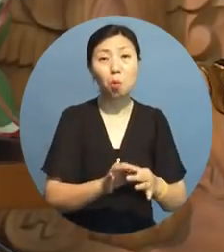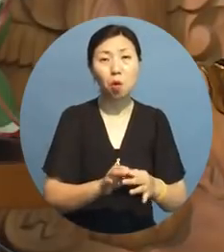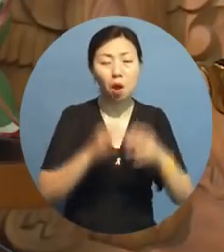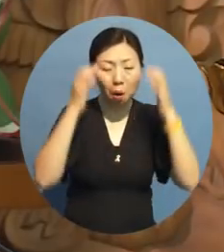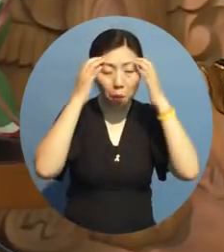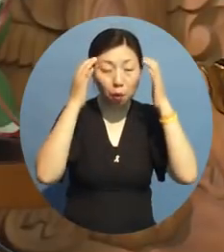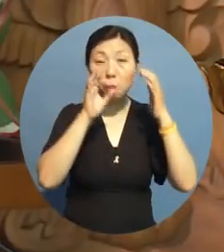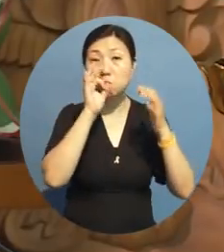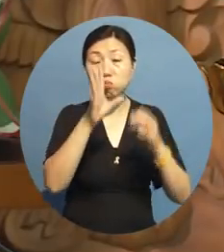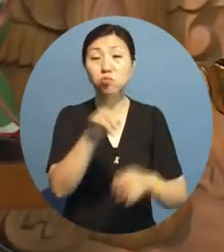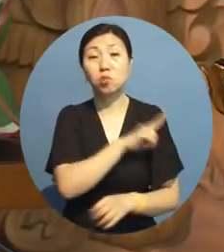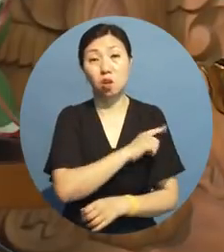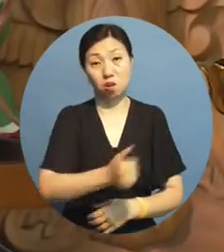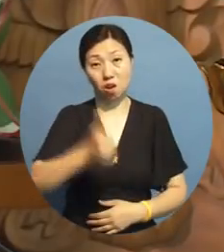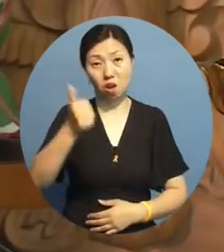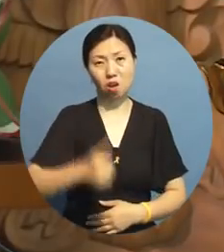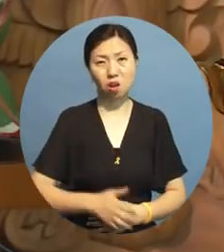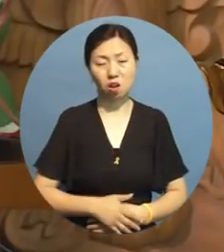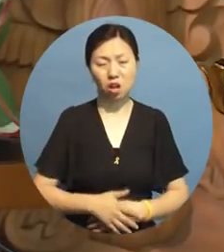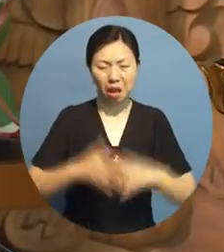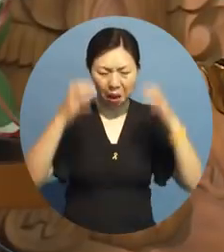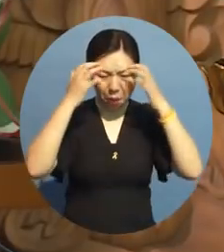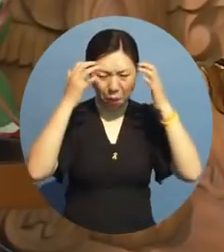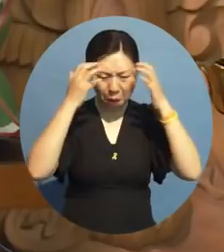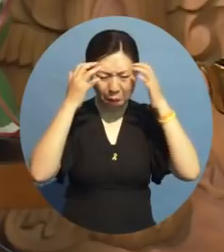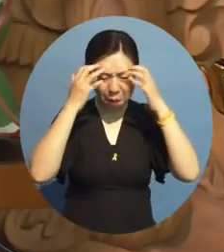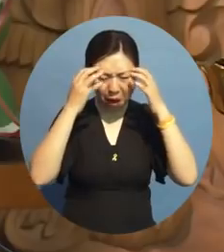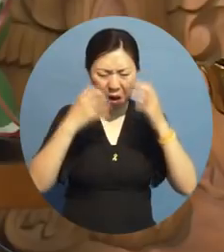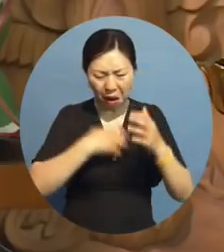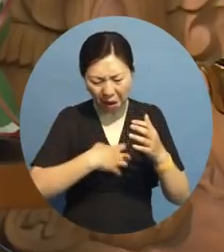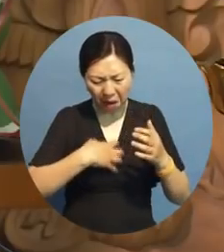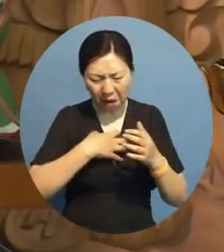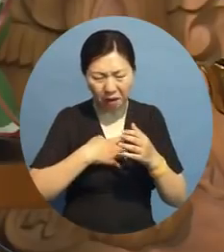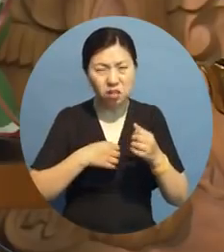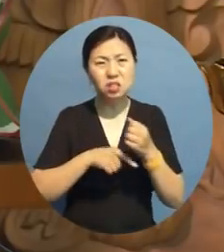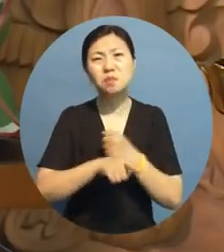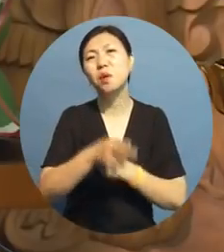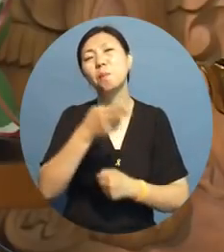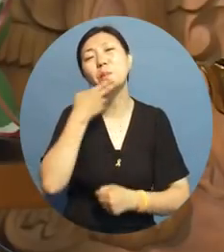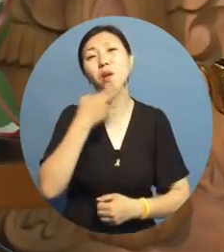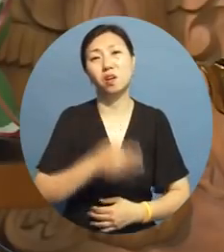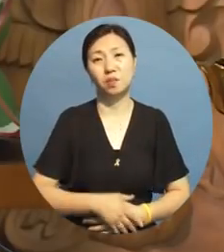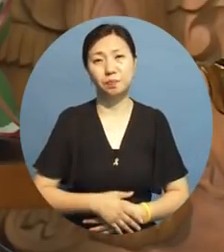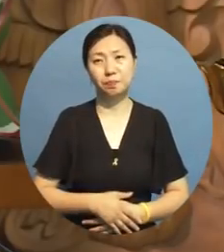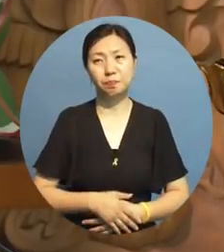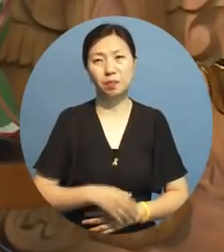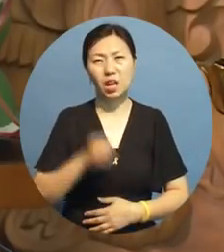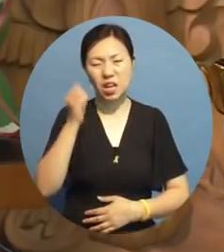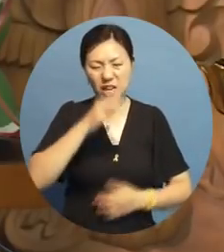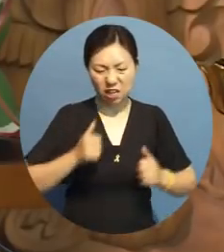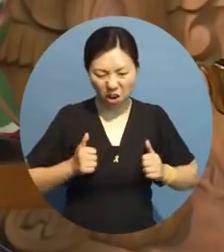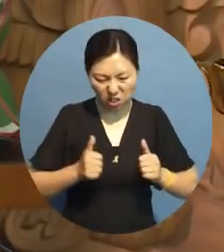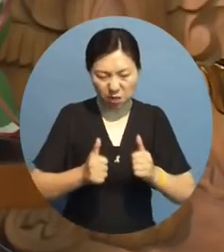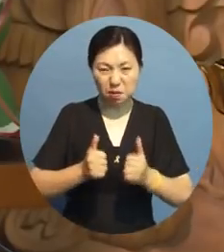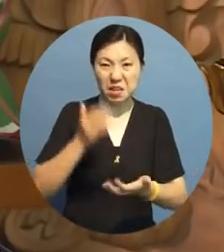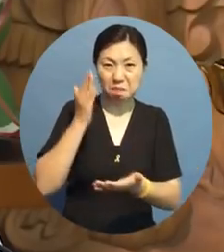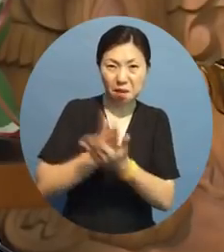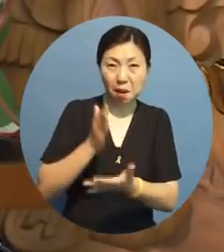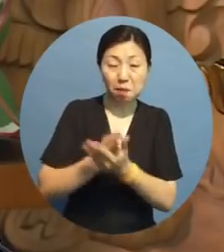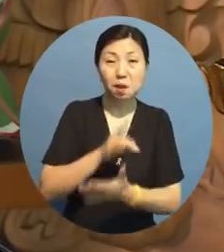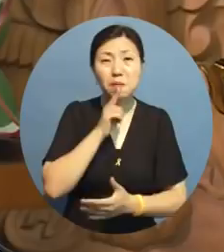제일 좋지. 근데 괴로워하는 건 아무 의미가 없다는 거야. 열심히 하지 말란 얘기가